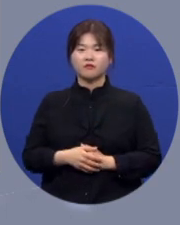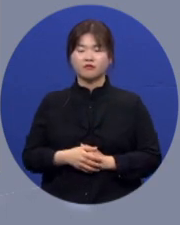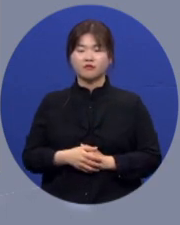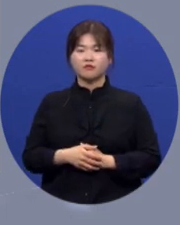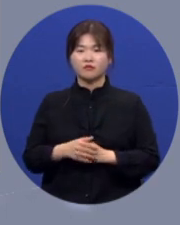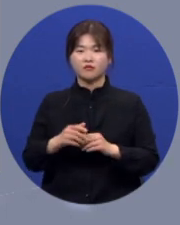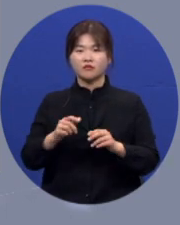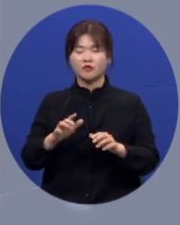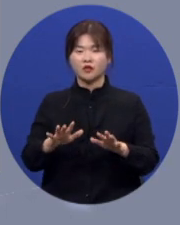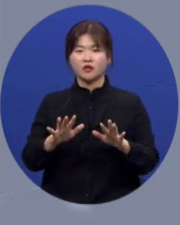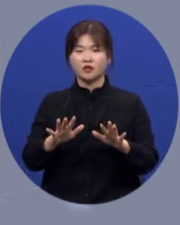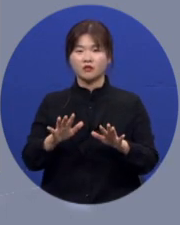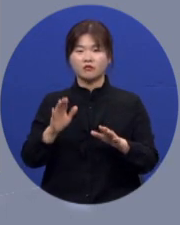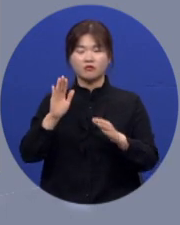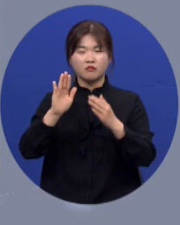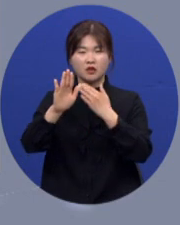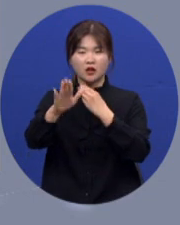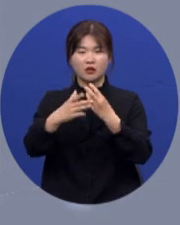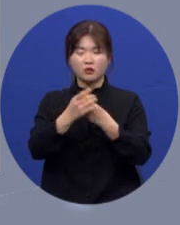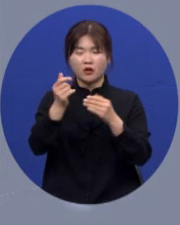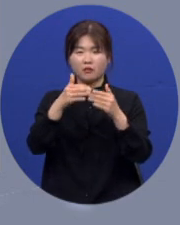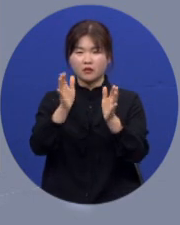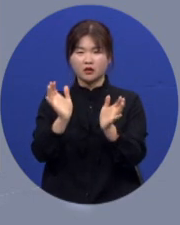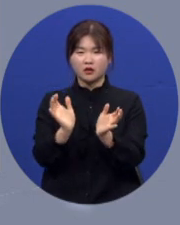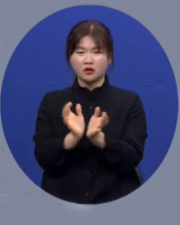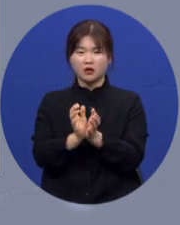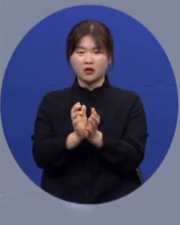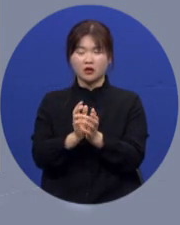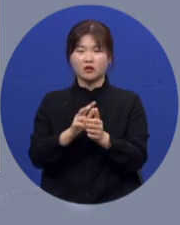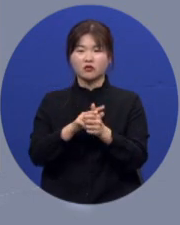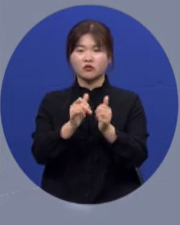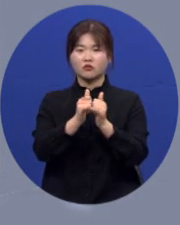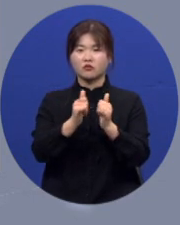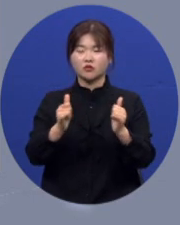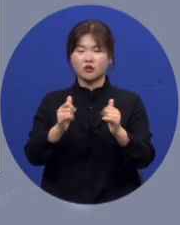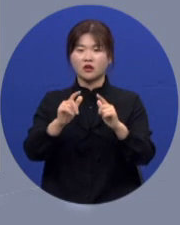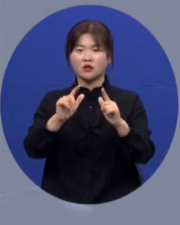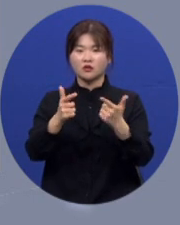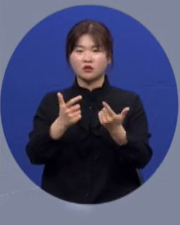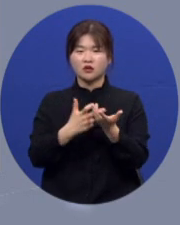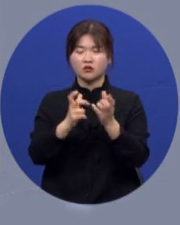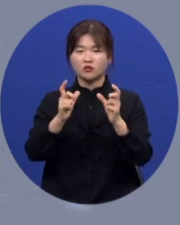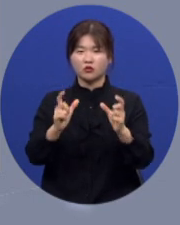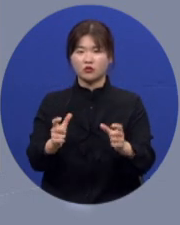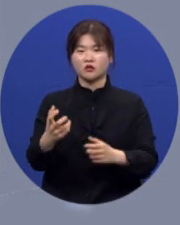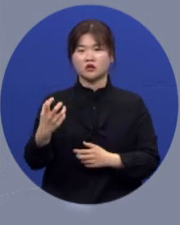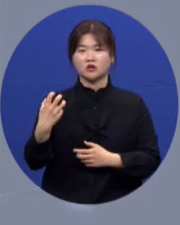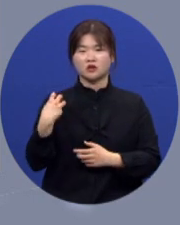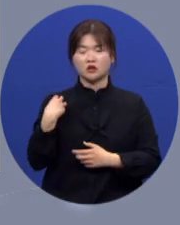받아야 될 미래통합당 이 둘에게 가는 선거가 아니고 제주를